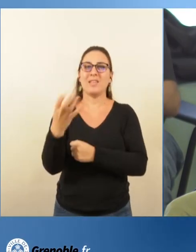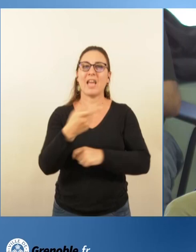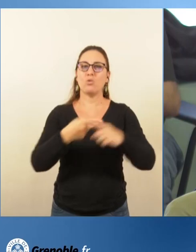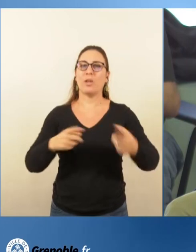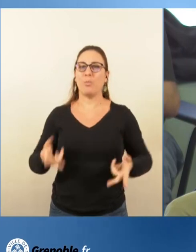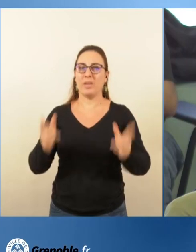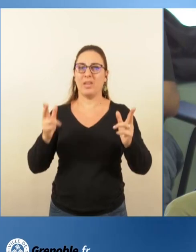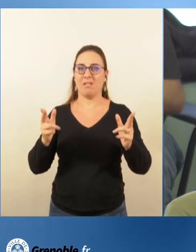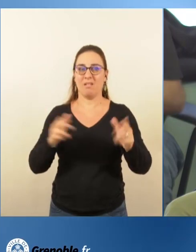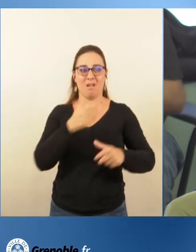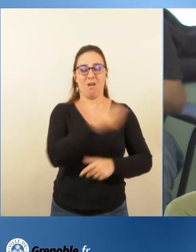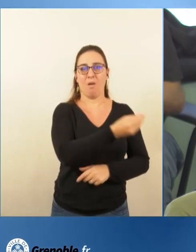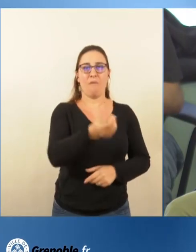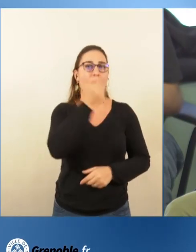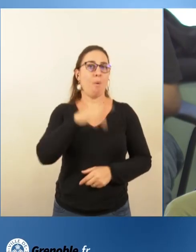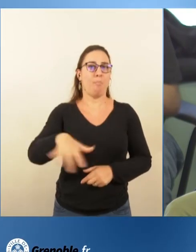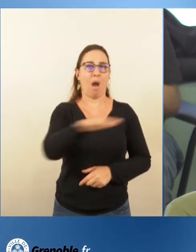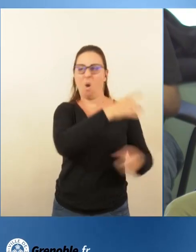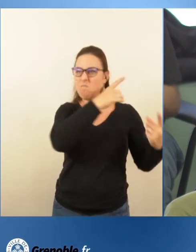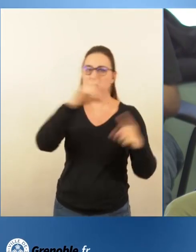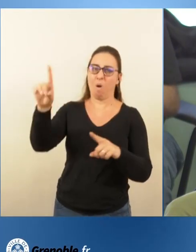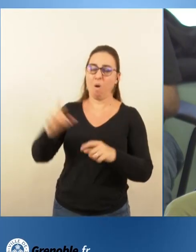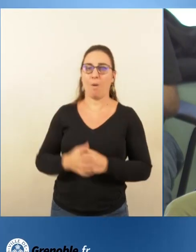par les parents d'élèves grenoblois